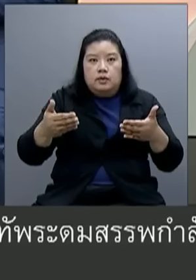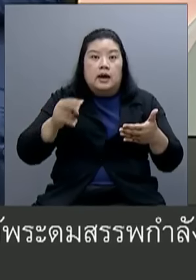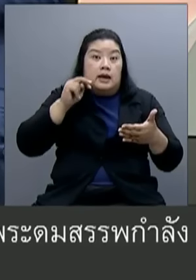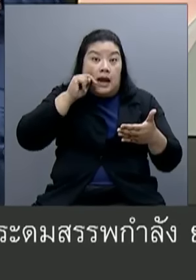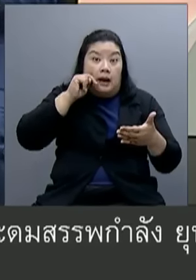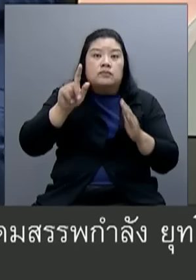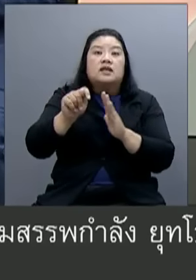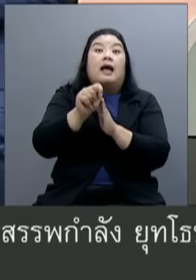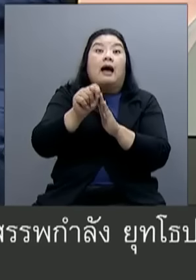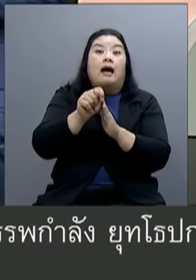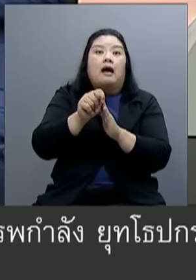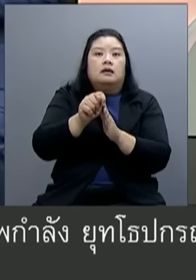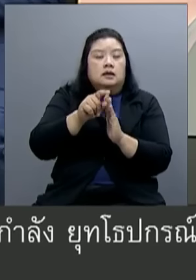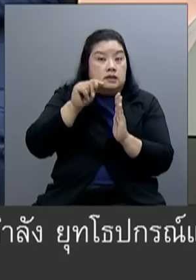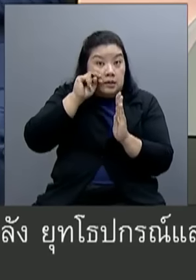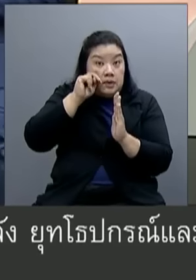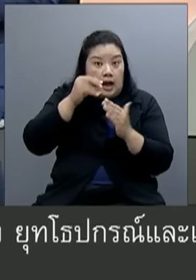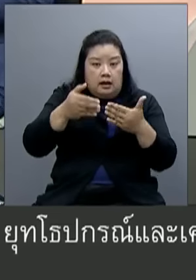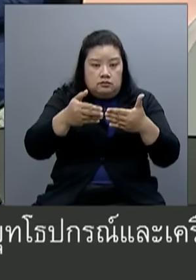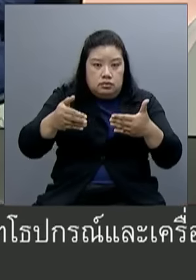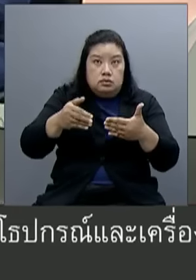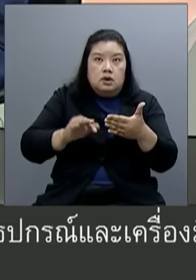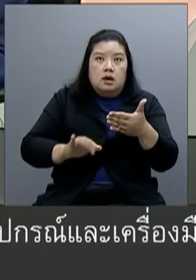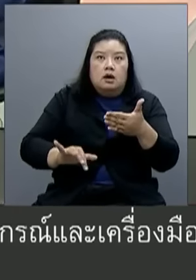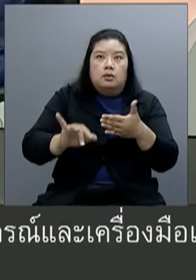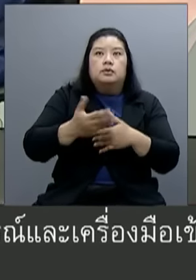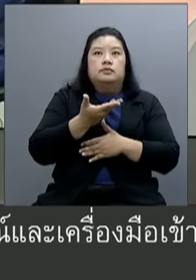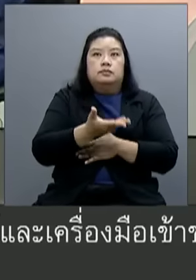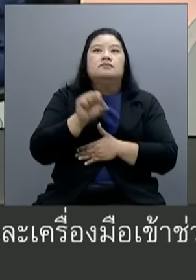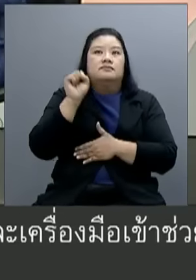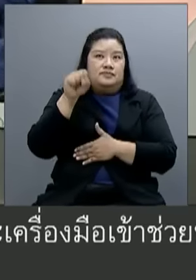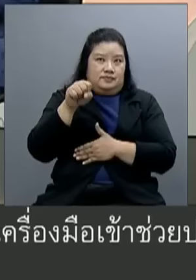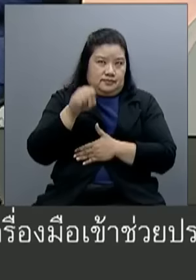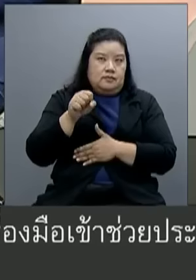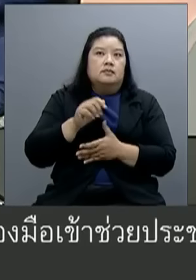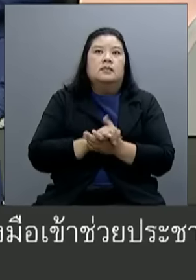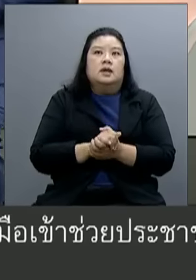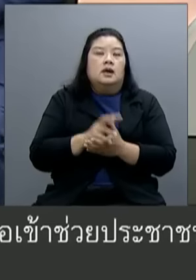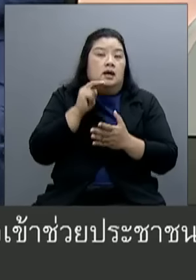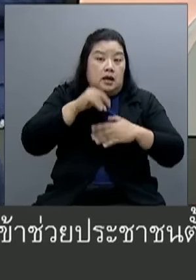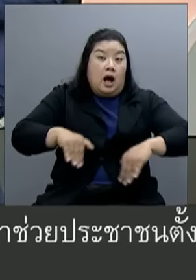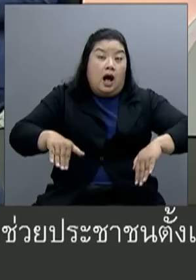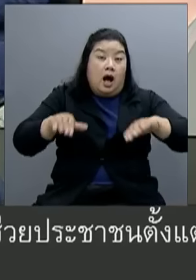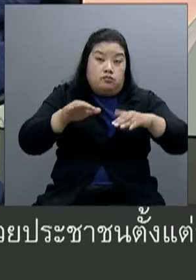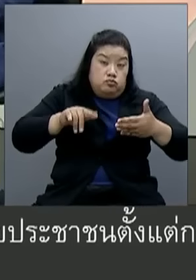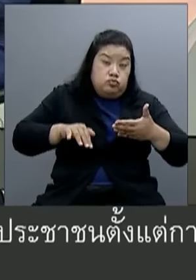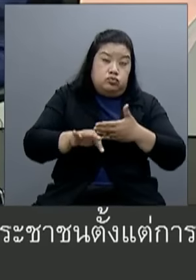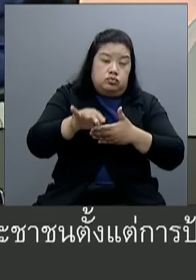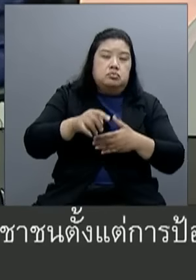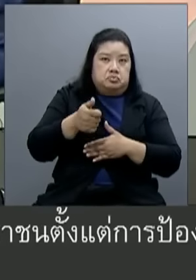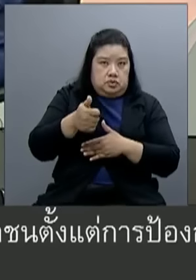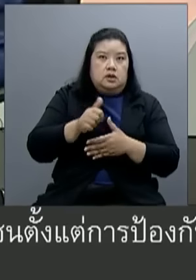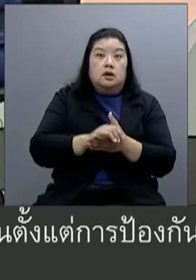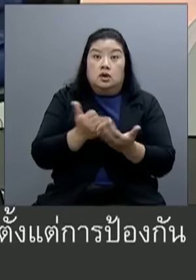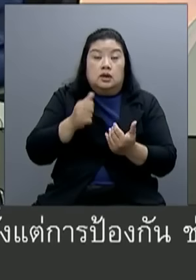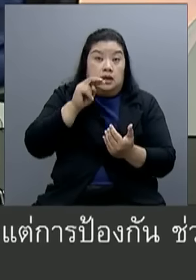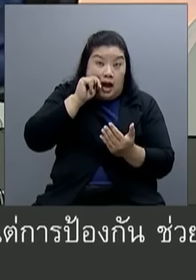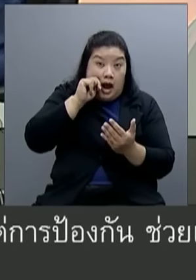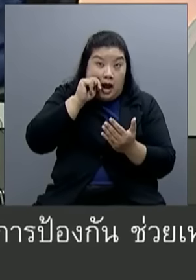ตรงนี้ครับจะเก็บเข้าเขื่อนภูมิพล ตรงนี้ใช่ไหมคะภูมิพลที่บอกว่ากำลังจะมีน้ำคือตอนนี้ภูมิพล68เ